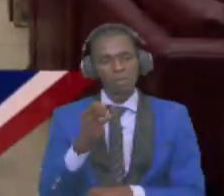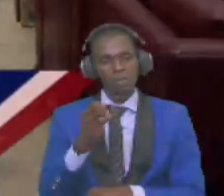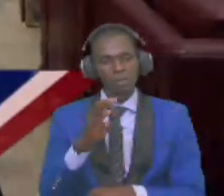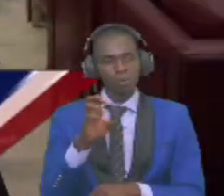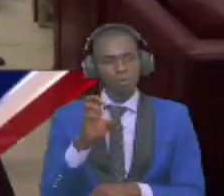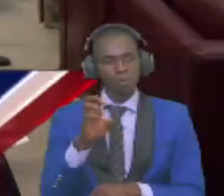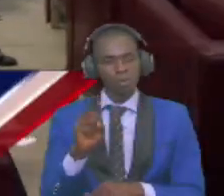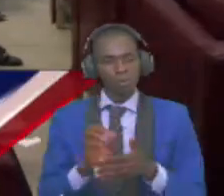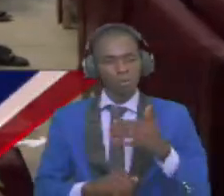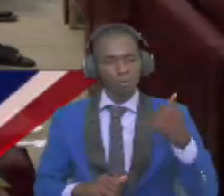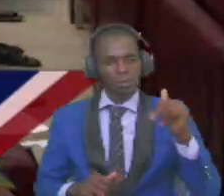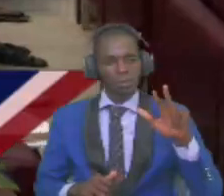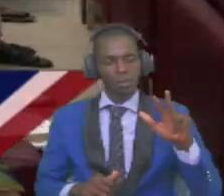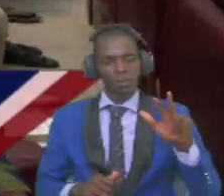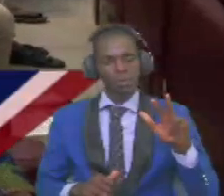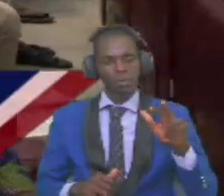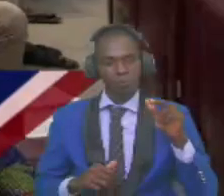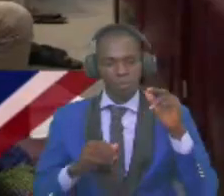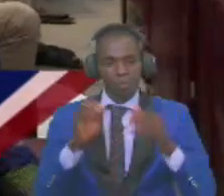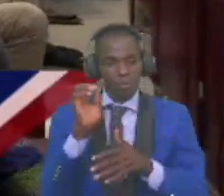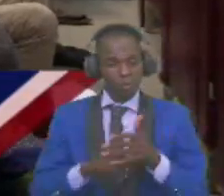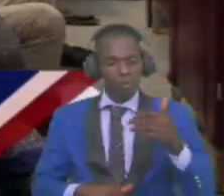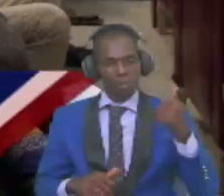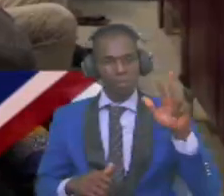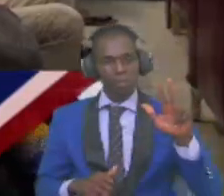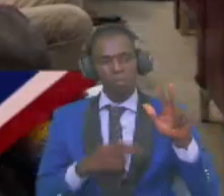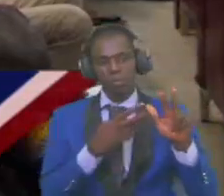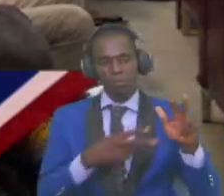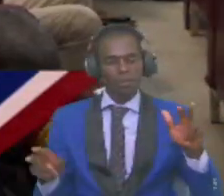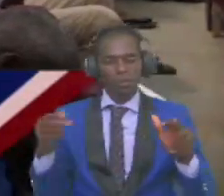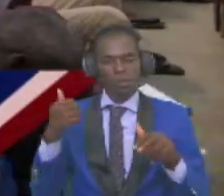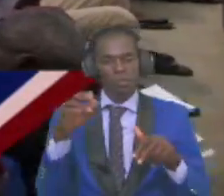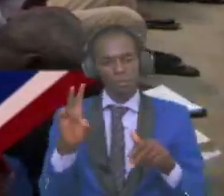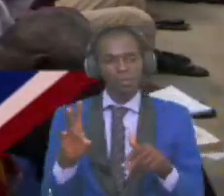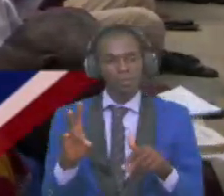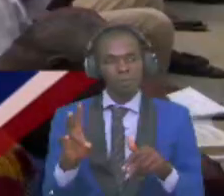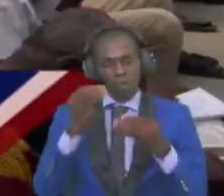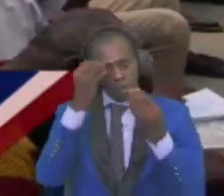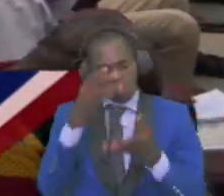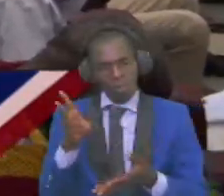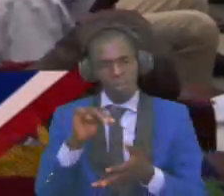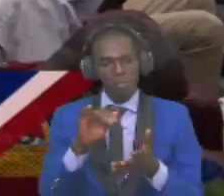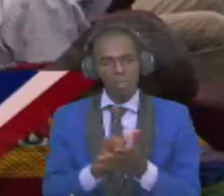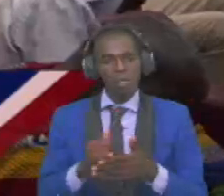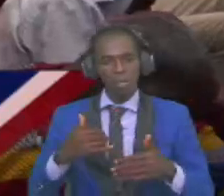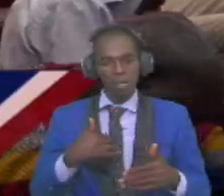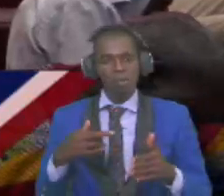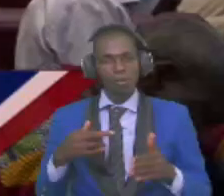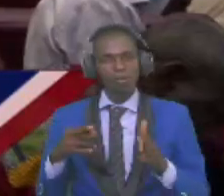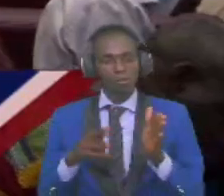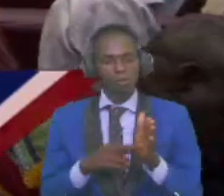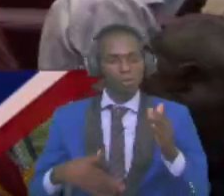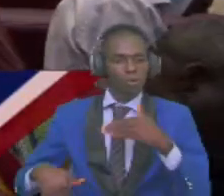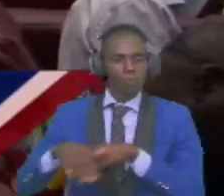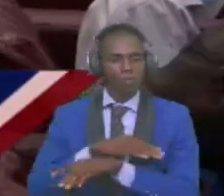13 verset 17 au bca vous reconduis teurs et hier pour eux de la